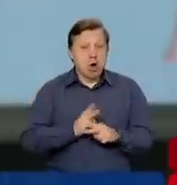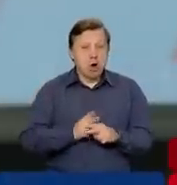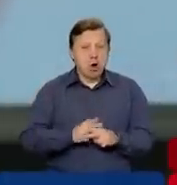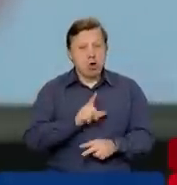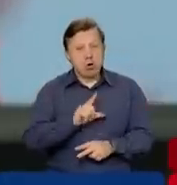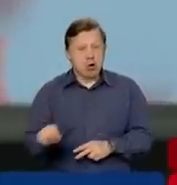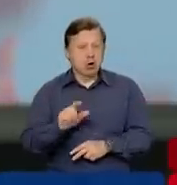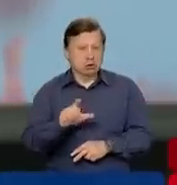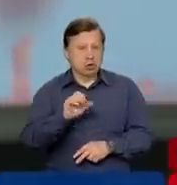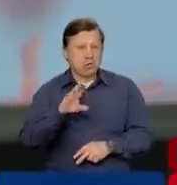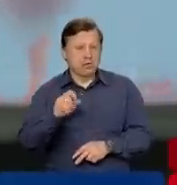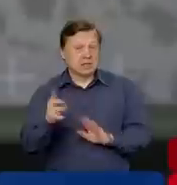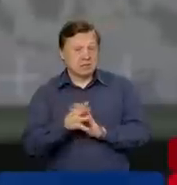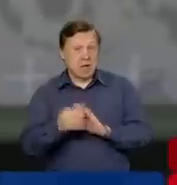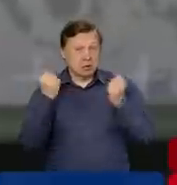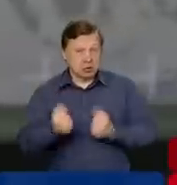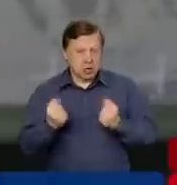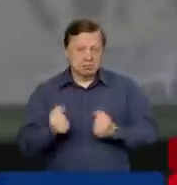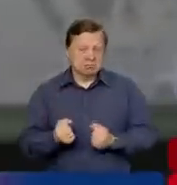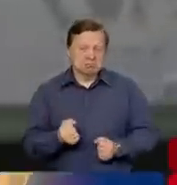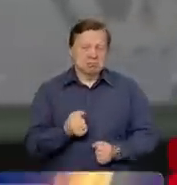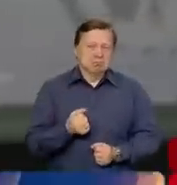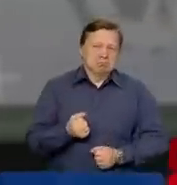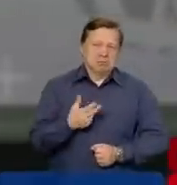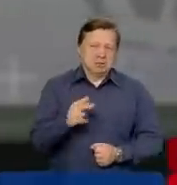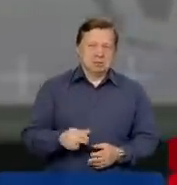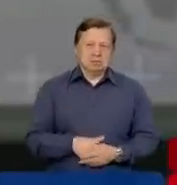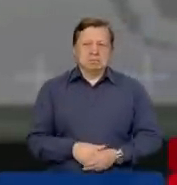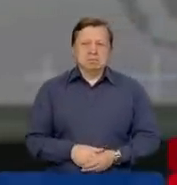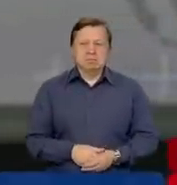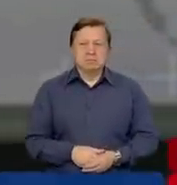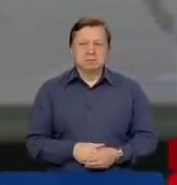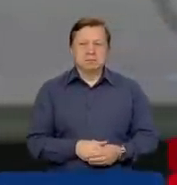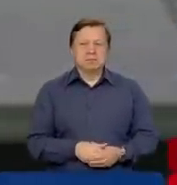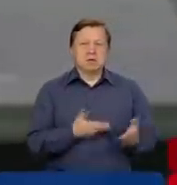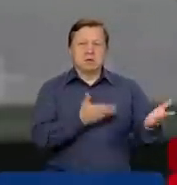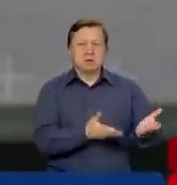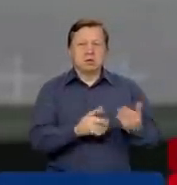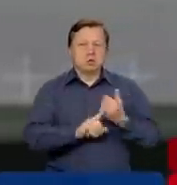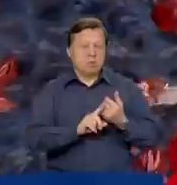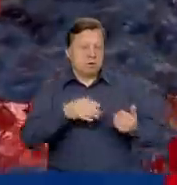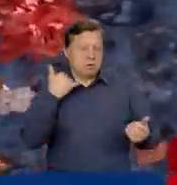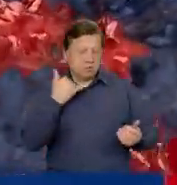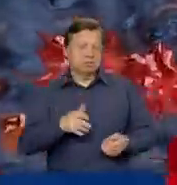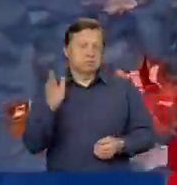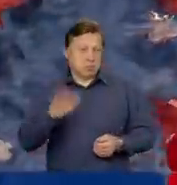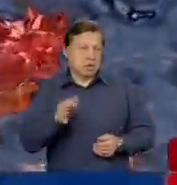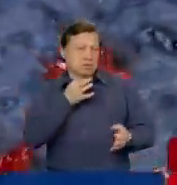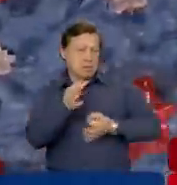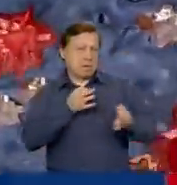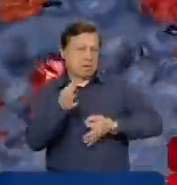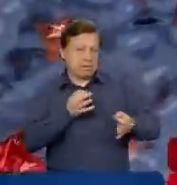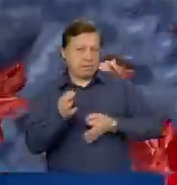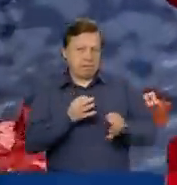choroby COVID-19. 22 50 70 410. Czekamy na Państwa pytania. Tam można zarejestrować swoje wątpliwości.